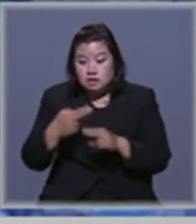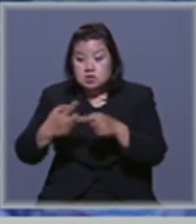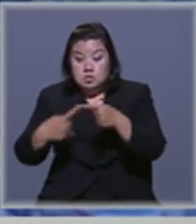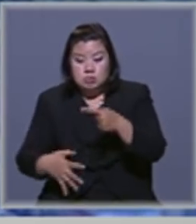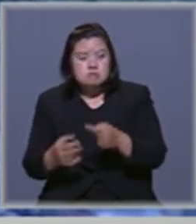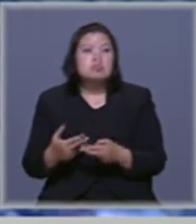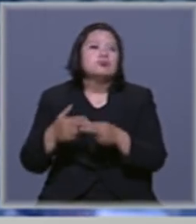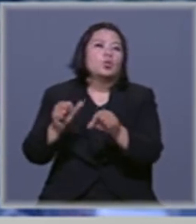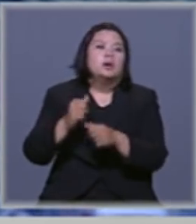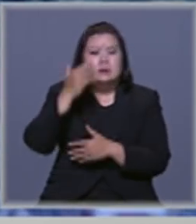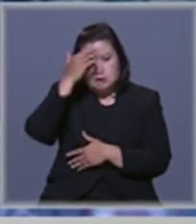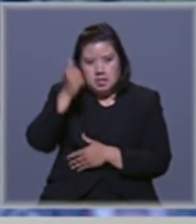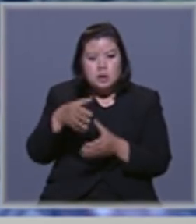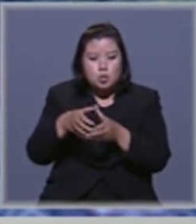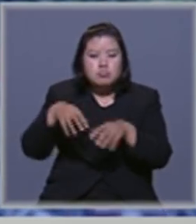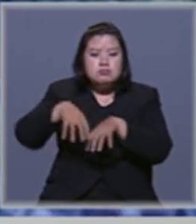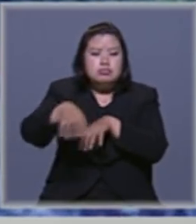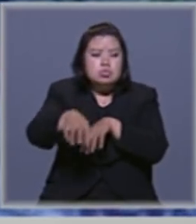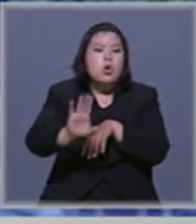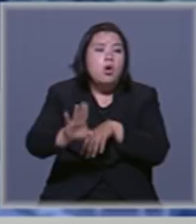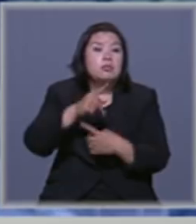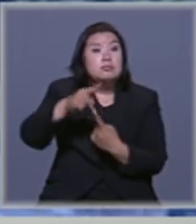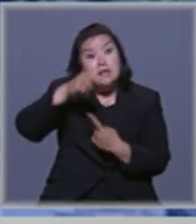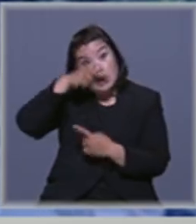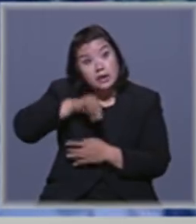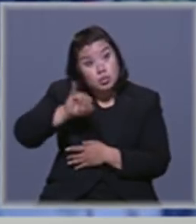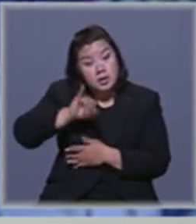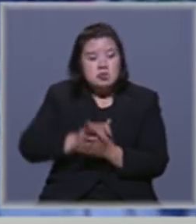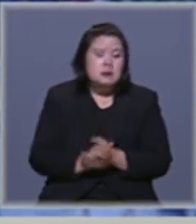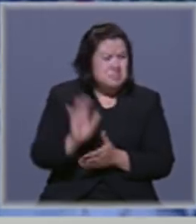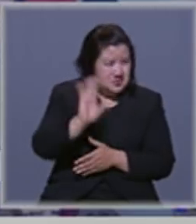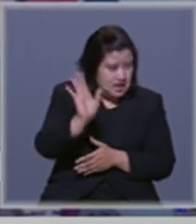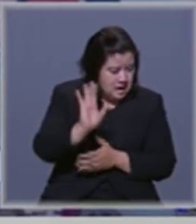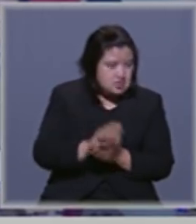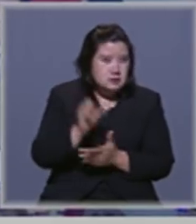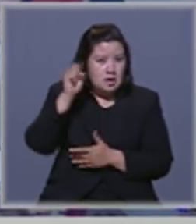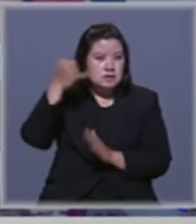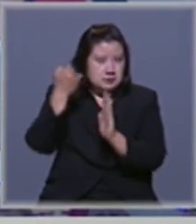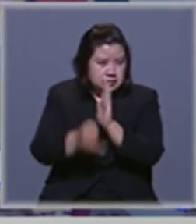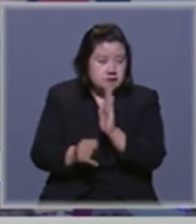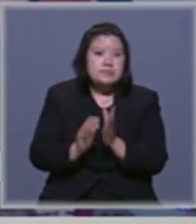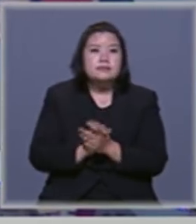คที่เขาบอกว่าเป็นพรรคสาขาพรรคแขนงที่เอาไป ไม่ใช่ไม่ใช่ฮะเขาคงไม่ใช่อย่างนั้นผมว่าก็คง